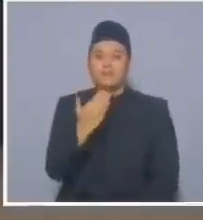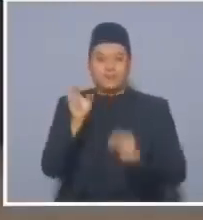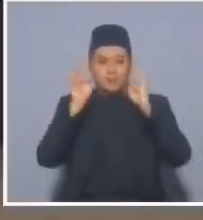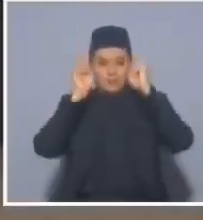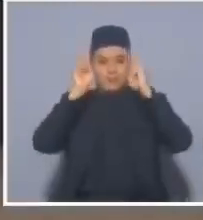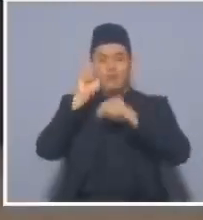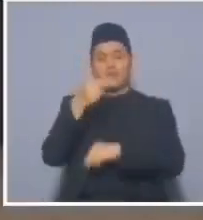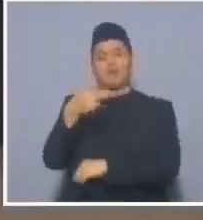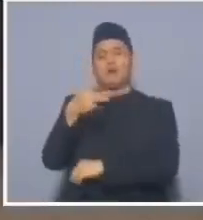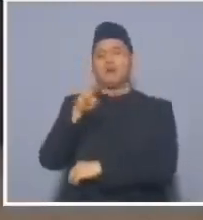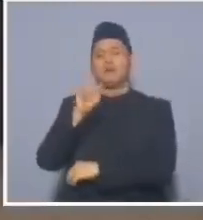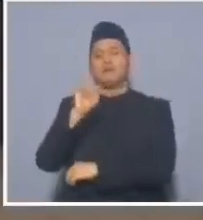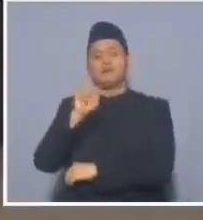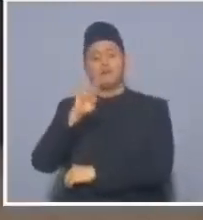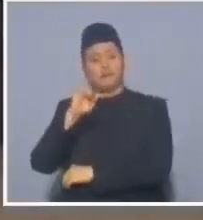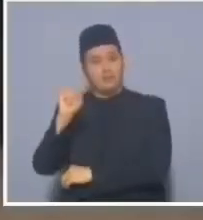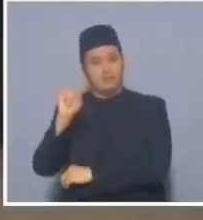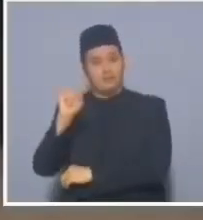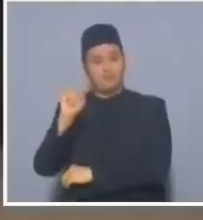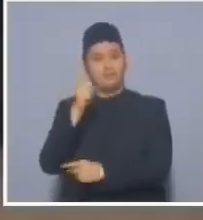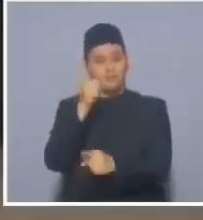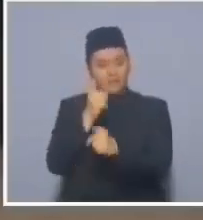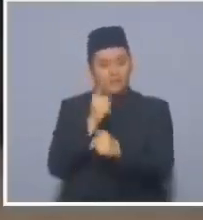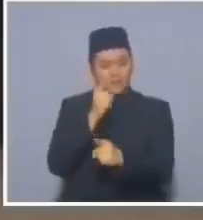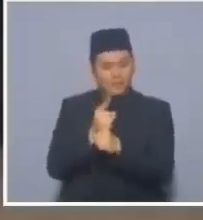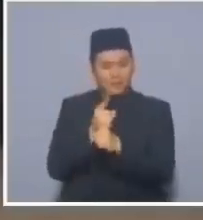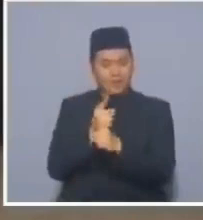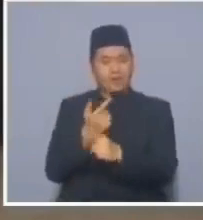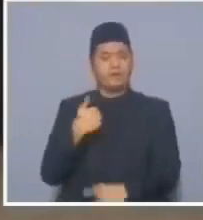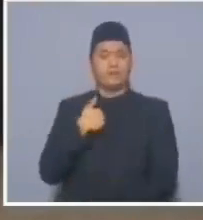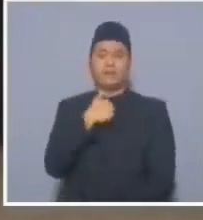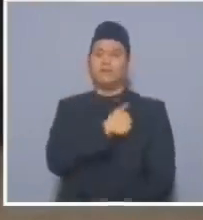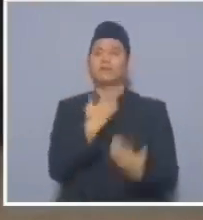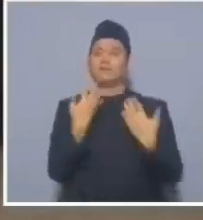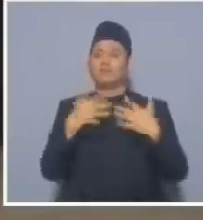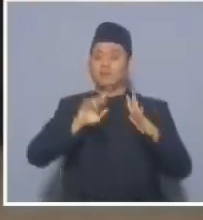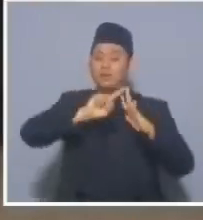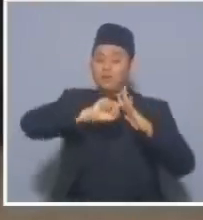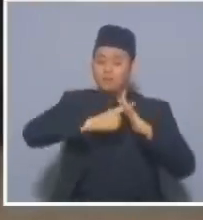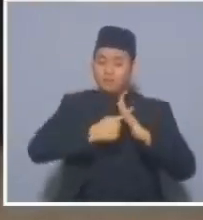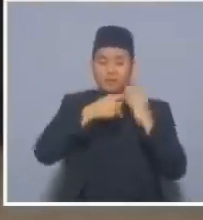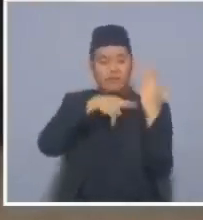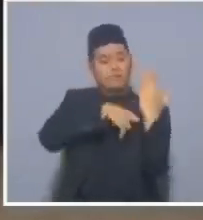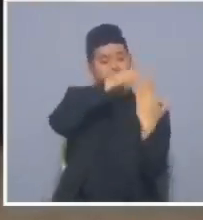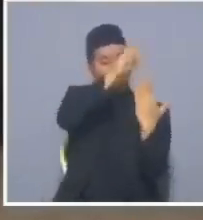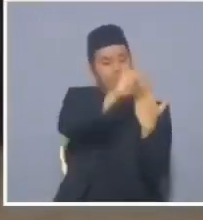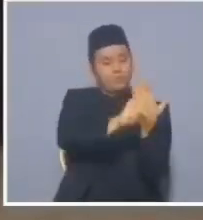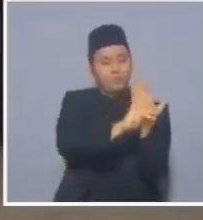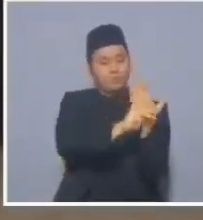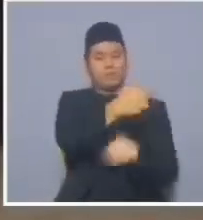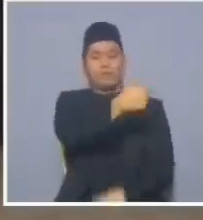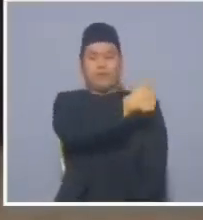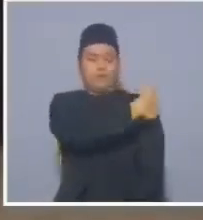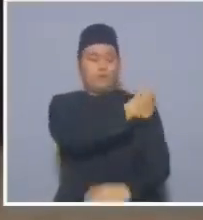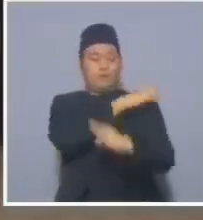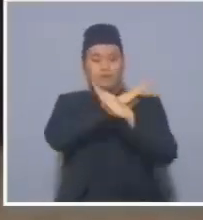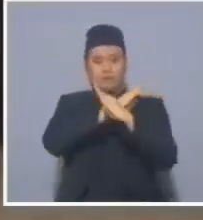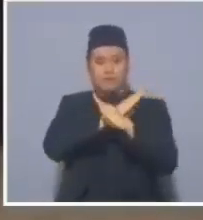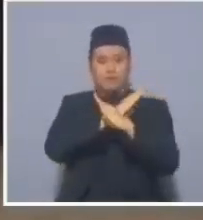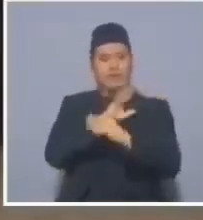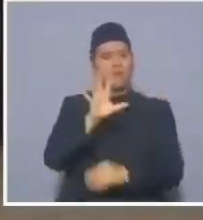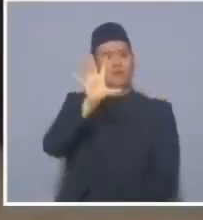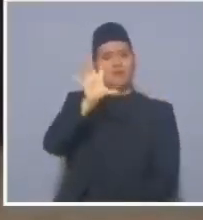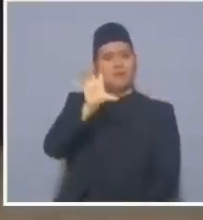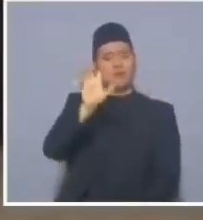Bismillahirrahmanirrahim. Jadi betul yang dikatakan bahawa kita telah memulakan program vaksinasi ini dah lama, sejak tahun 50-an lagi. Dan